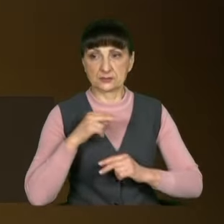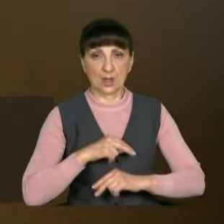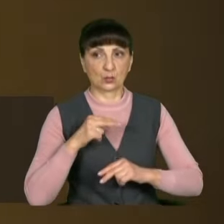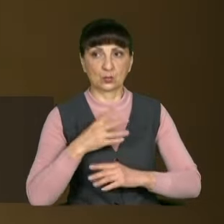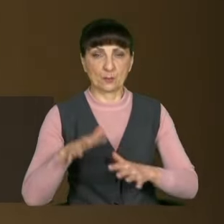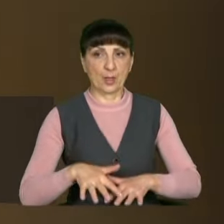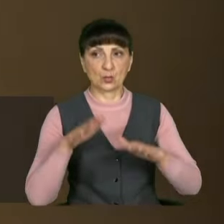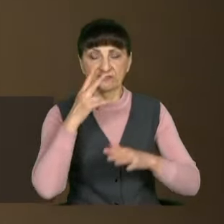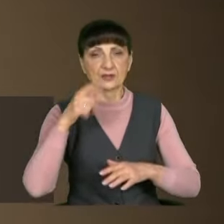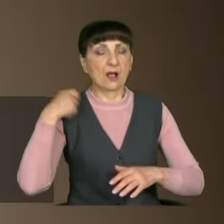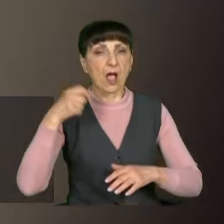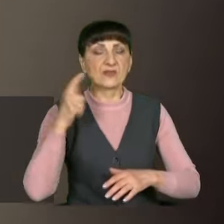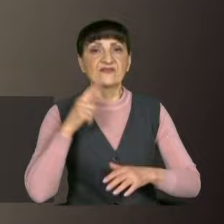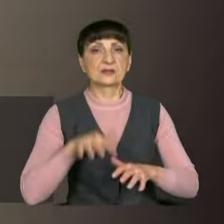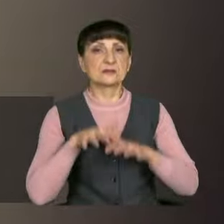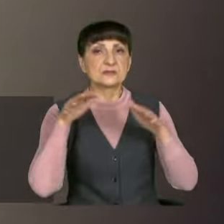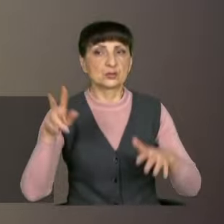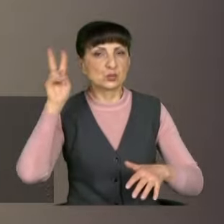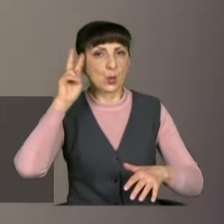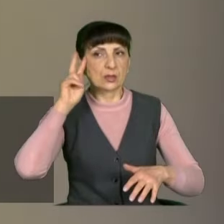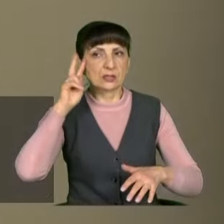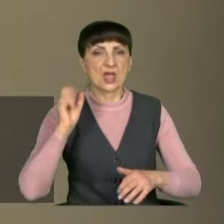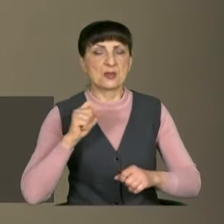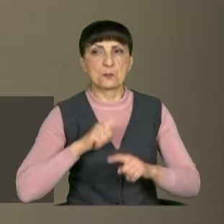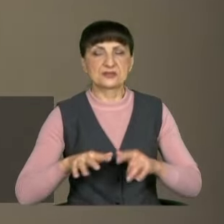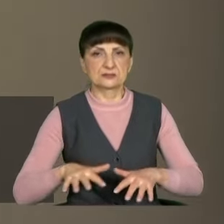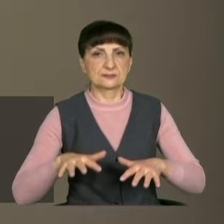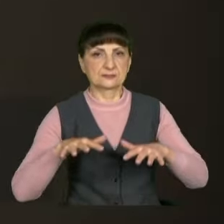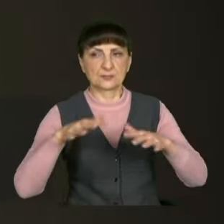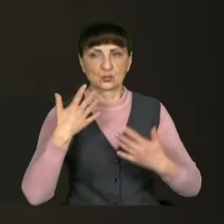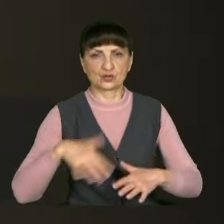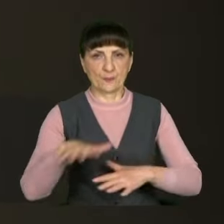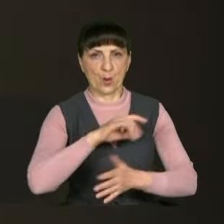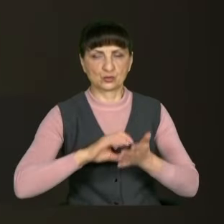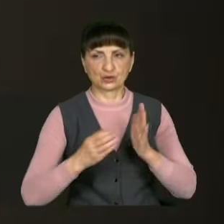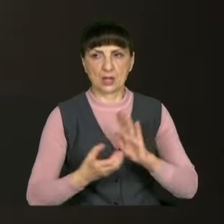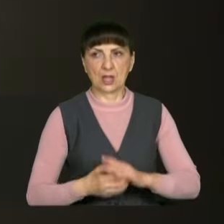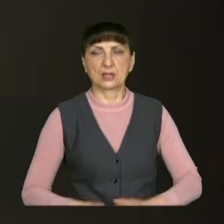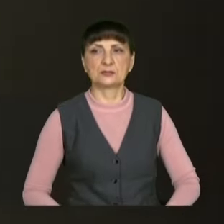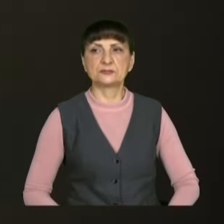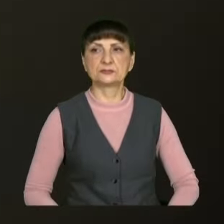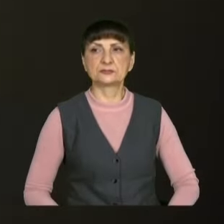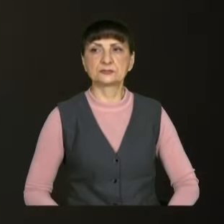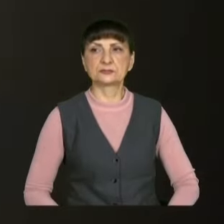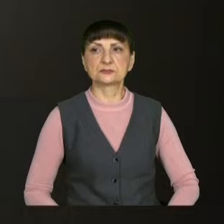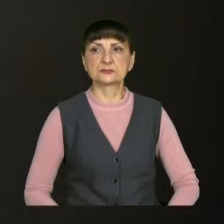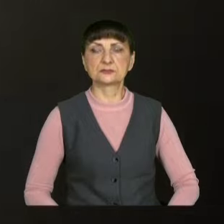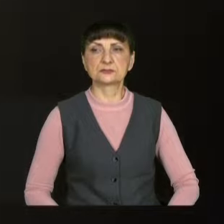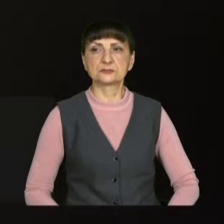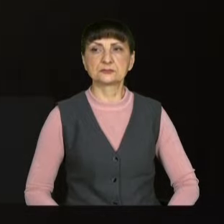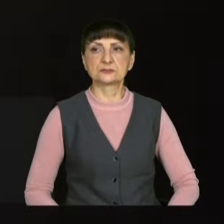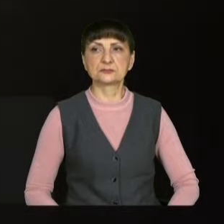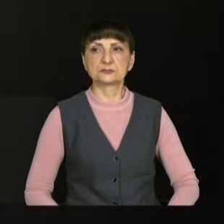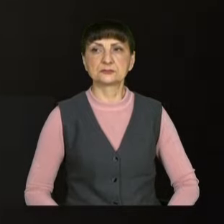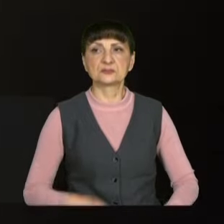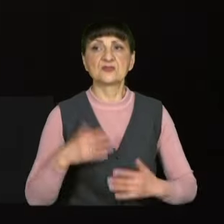На кадрах видно, как вода хлещет из унитазов и быстро заполняет помещение. 10 батыр 112. Вот так